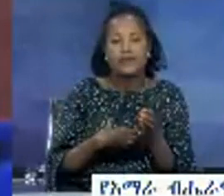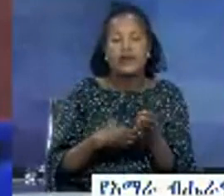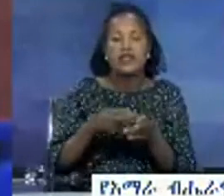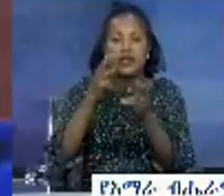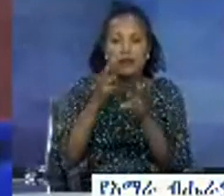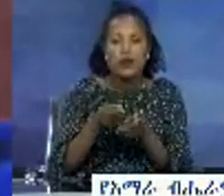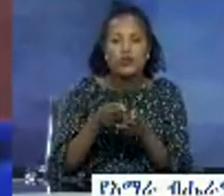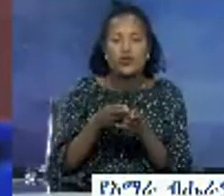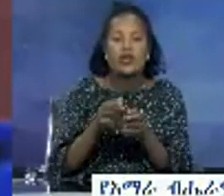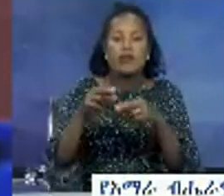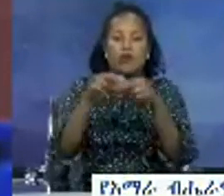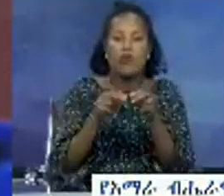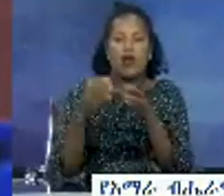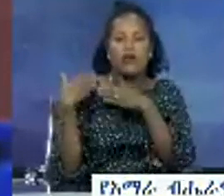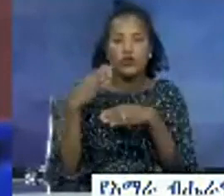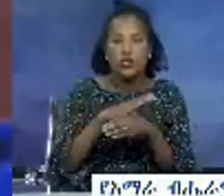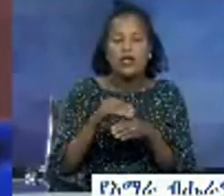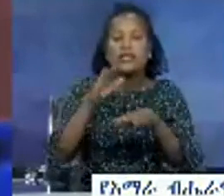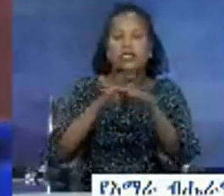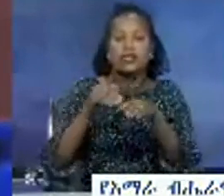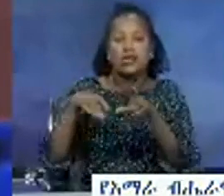የተከበራቸው የቢሮ ኃላፊዎችና ጥሪ የተደረገላቸው እንግዶች፣